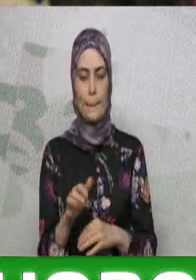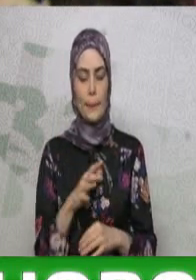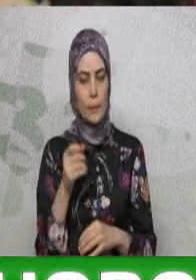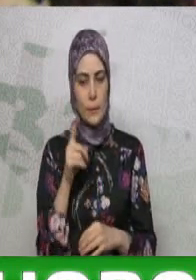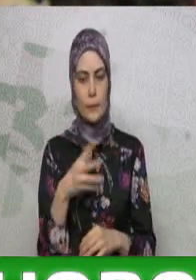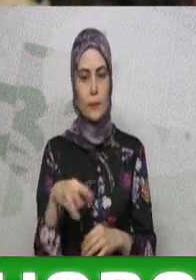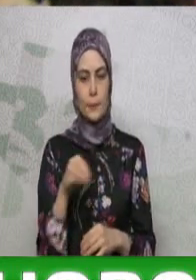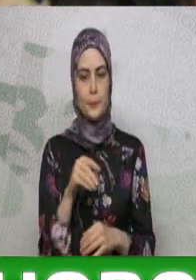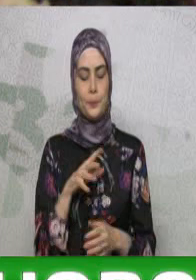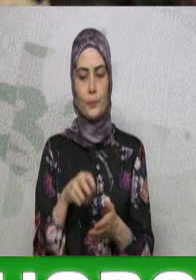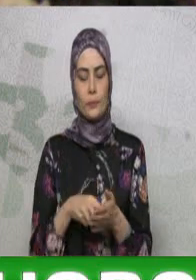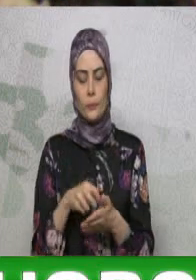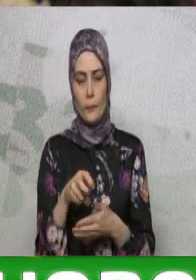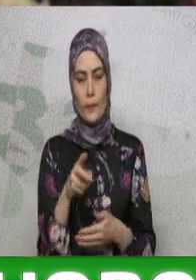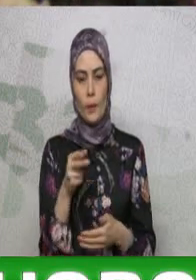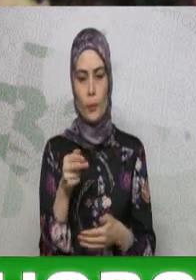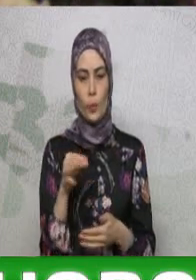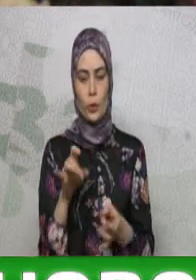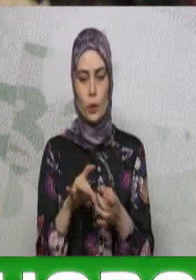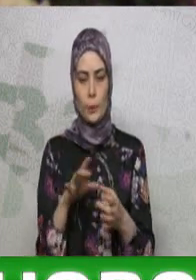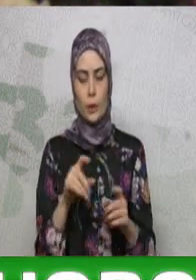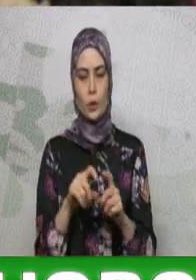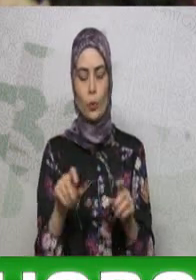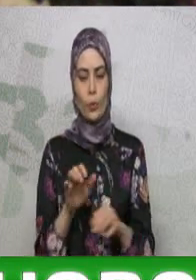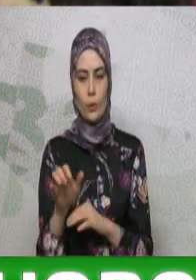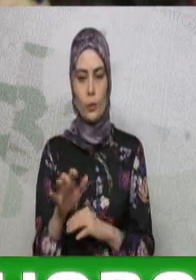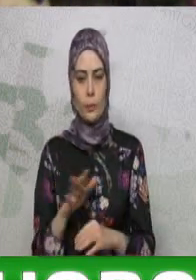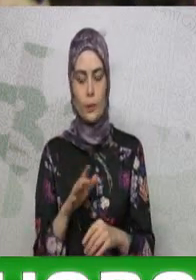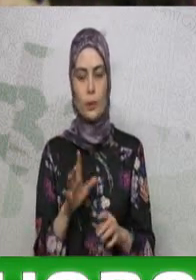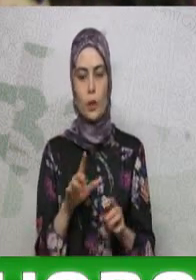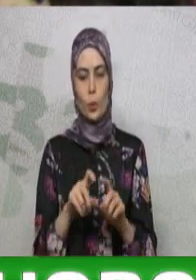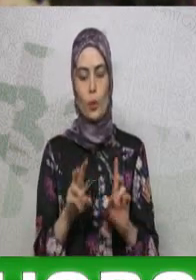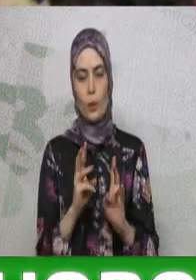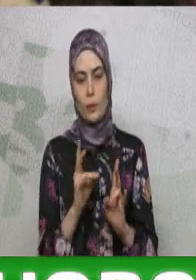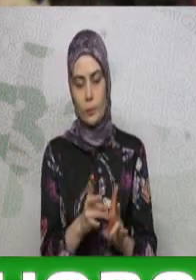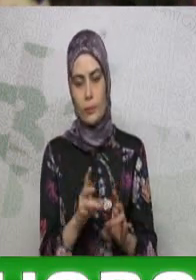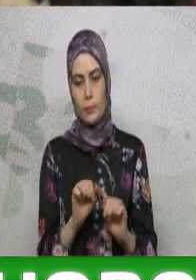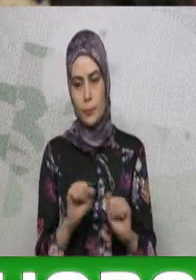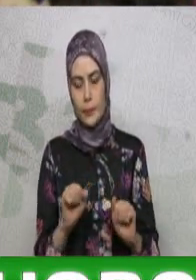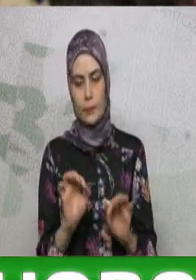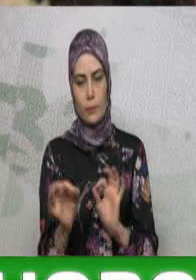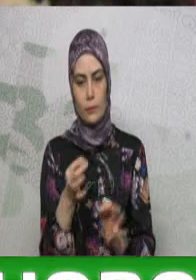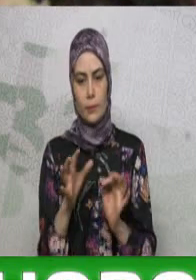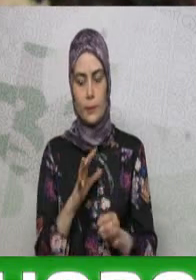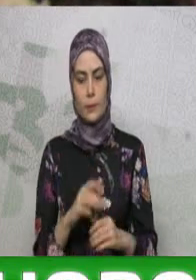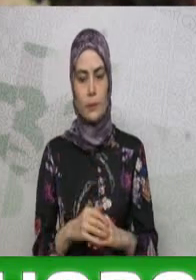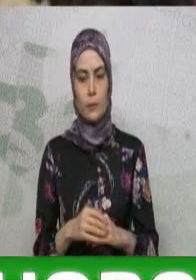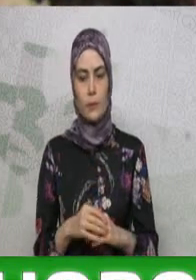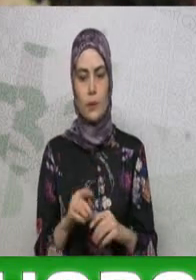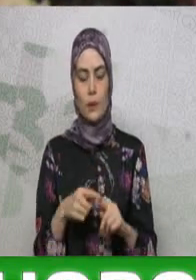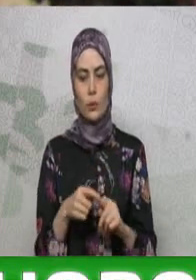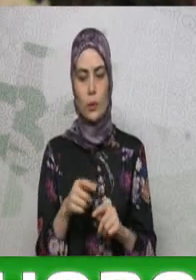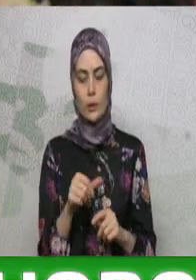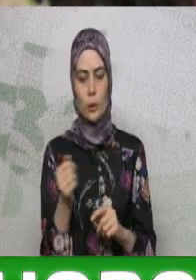это на почту поступали рассылки по школам о том, что данная школа заминирована. Просто когда вот такое